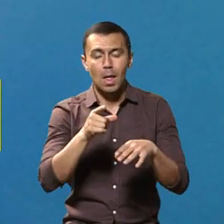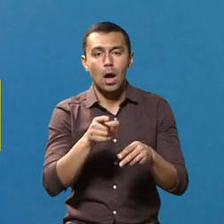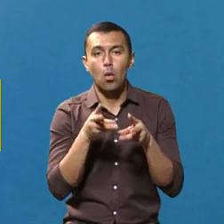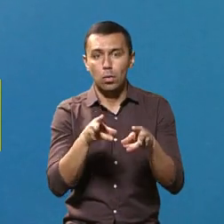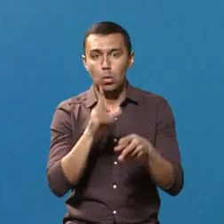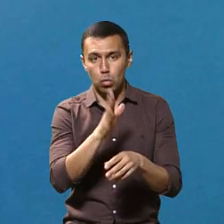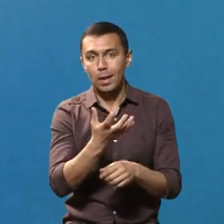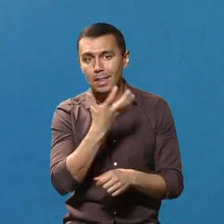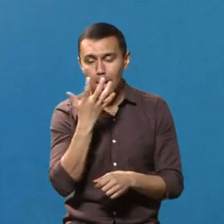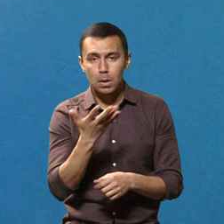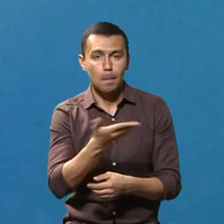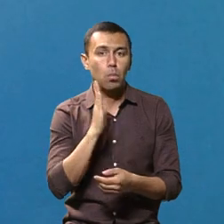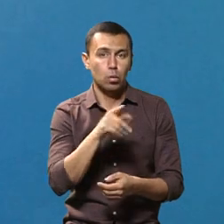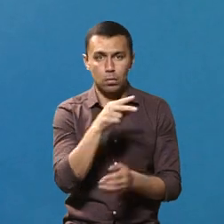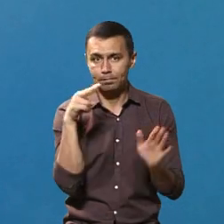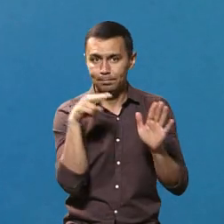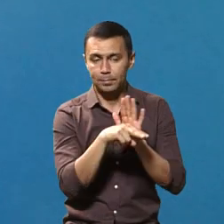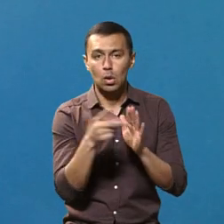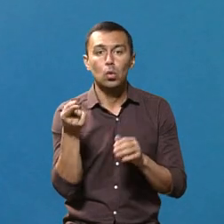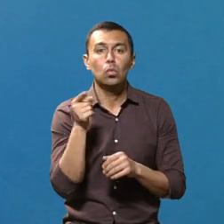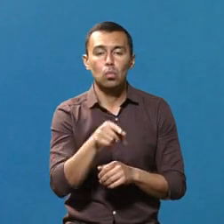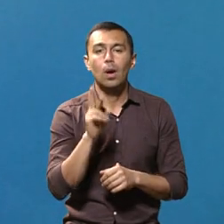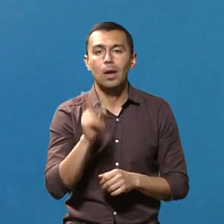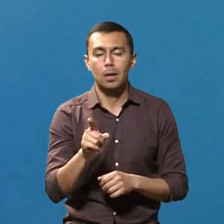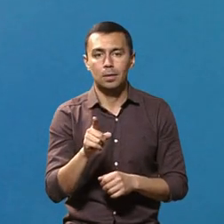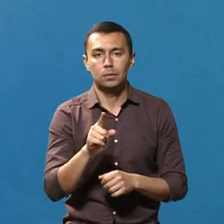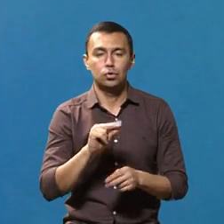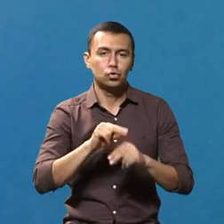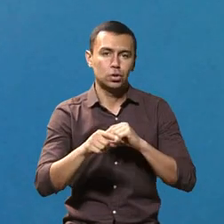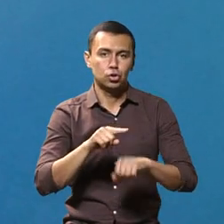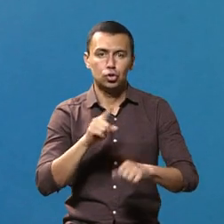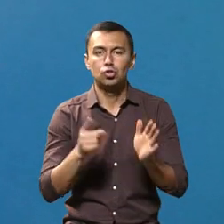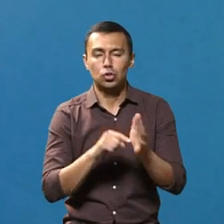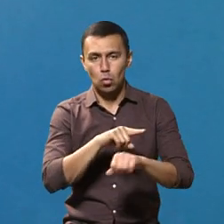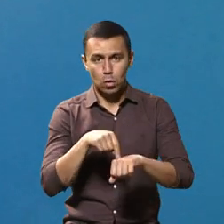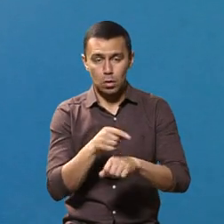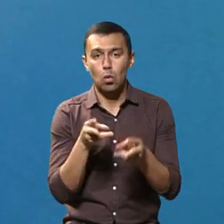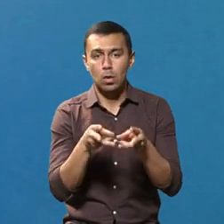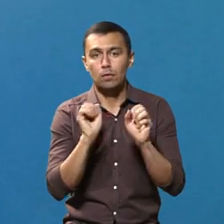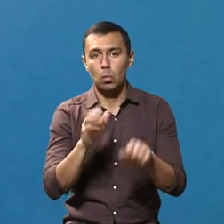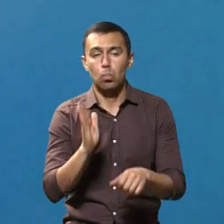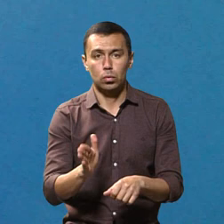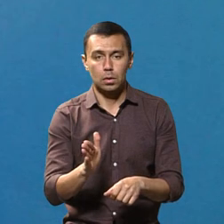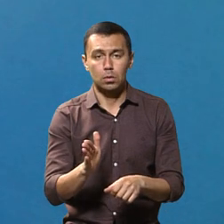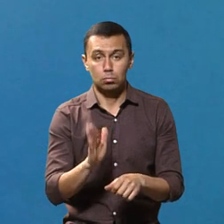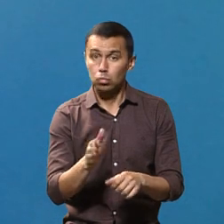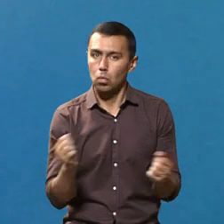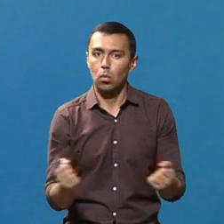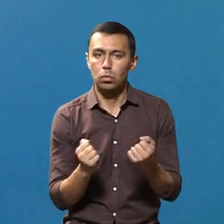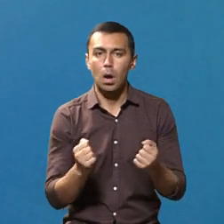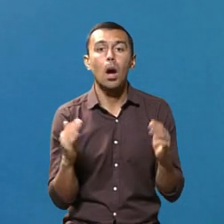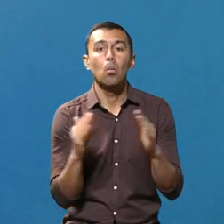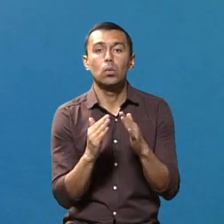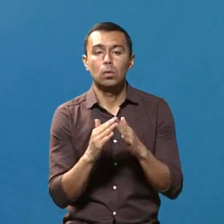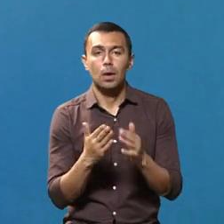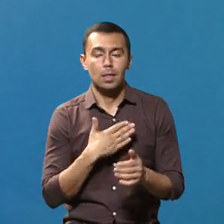було тепленько, ми будемо його вмикати. Тому як за годин 6, може котельня вже буде на котельні вже буде холодно. Будинок, як